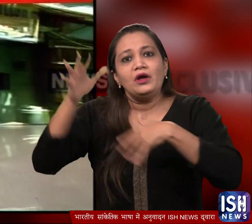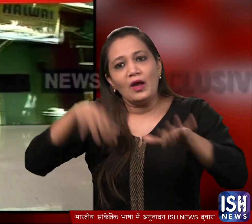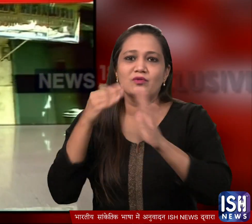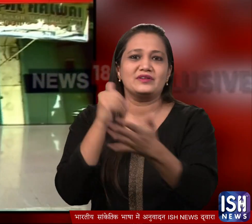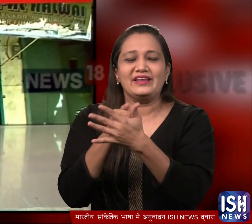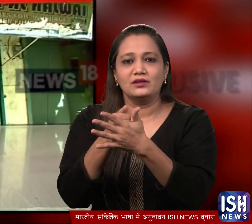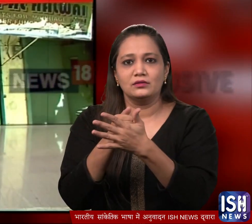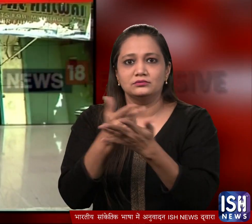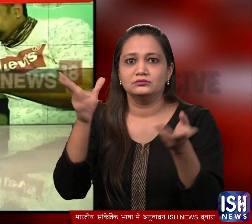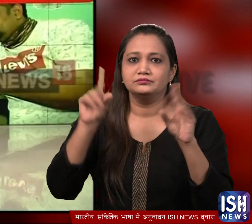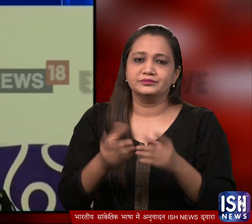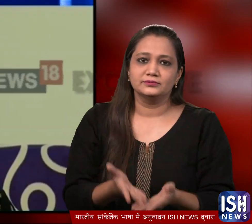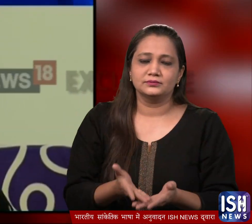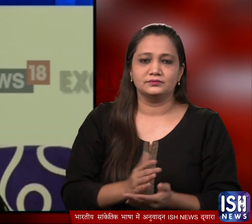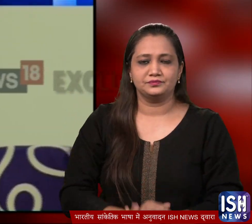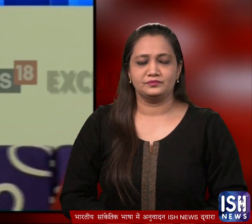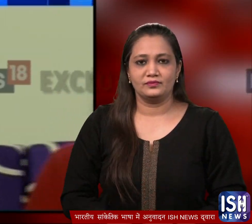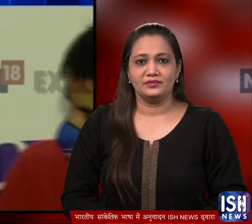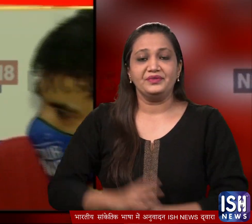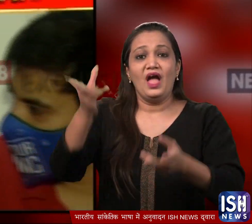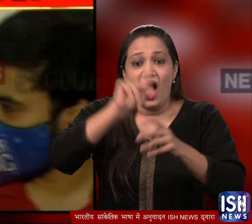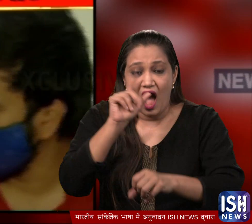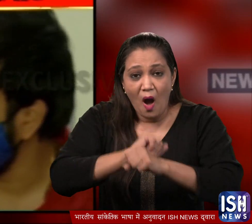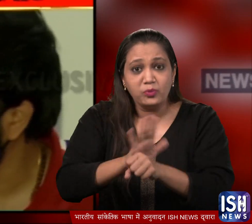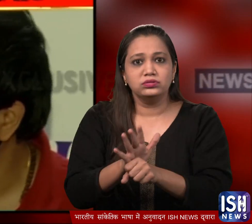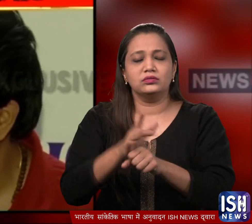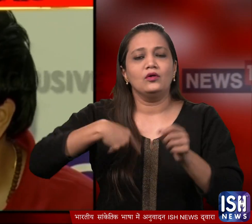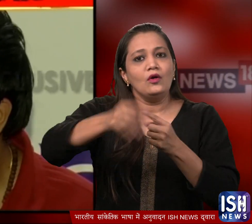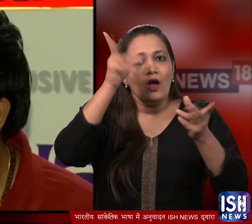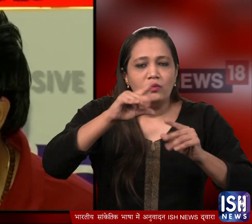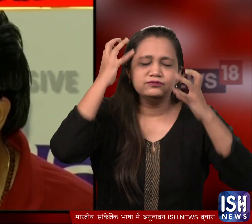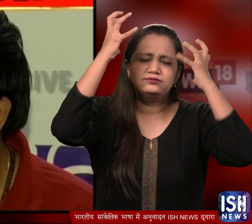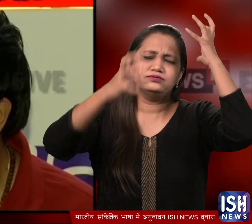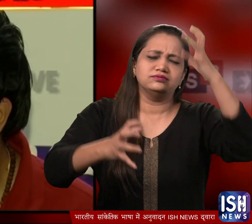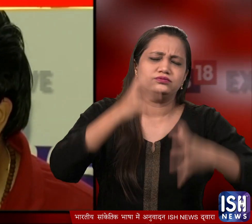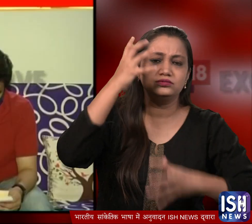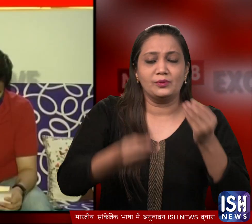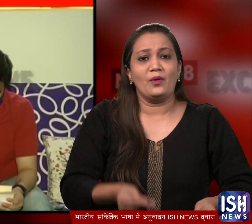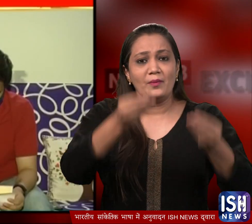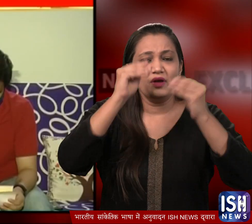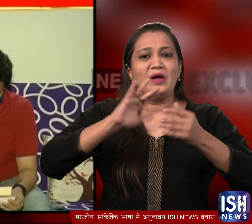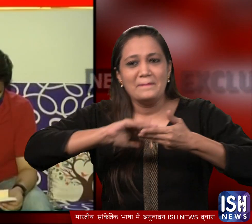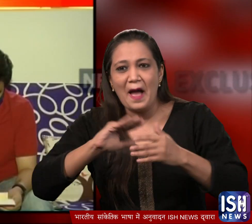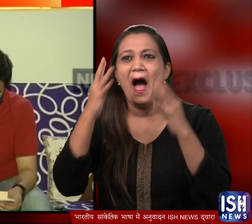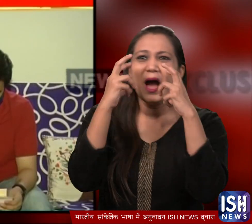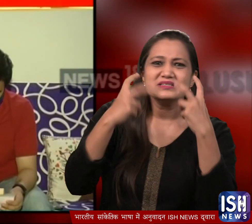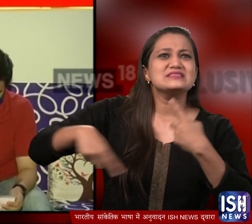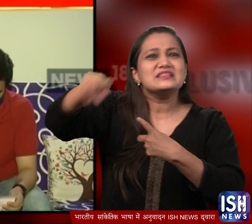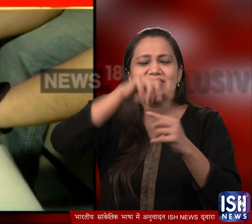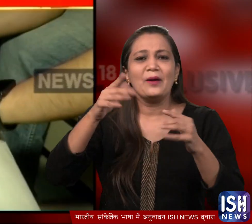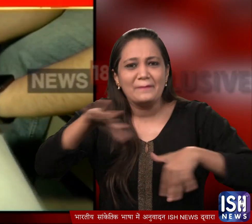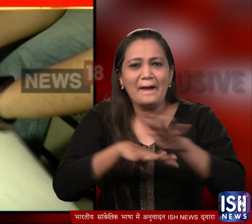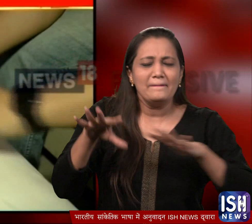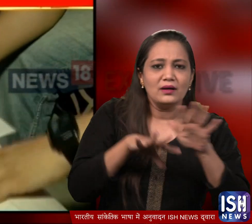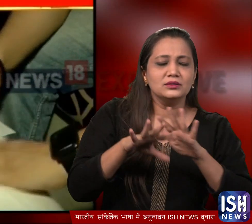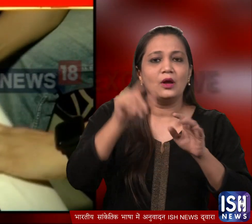बाद शादियों के दिन तय किए थे। लेकिन वायरस के दूसरे वार ने उनकी टेंशन और बढ़ा दी। शान शौकत के साथ शादी की